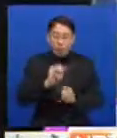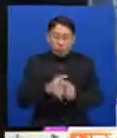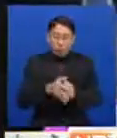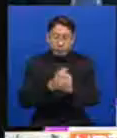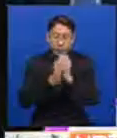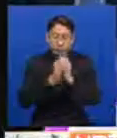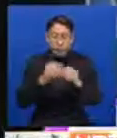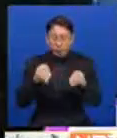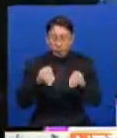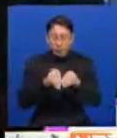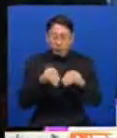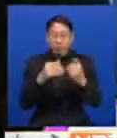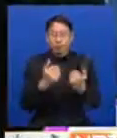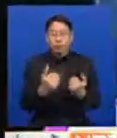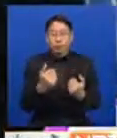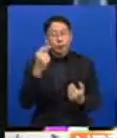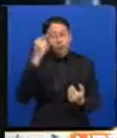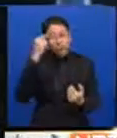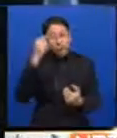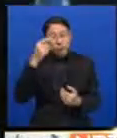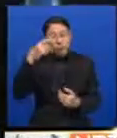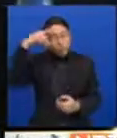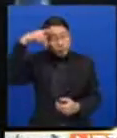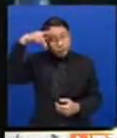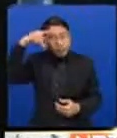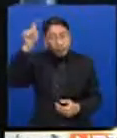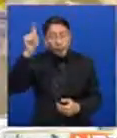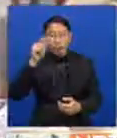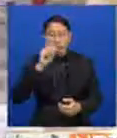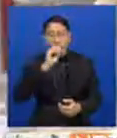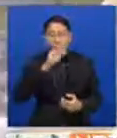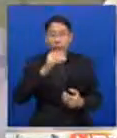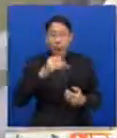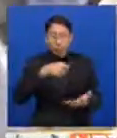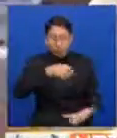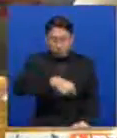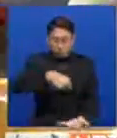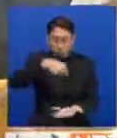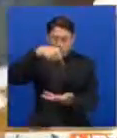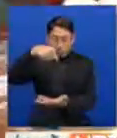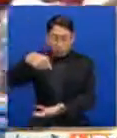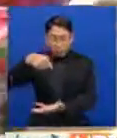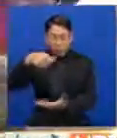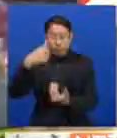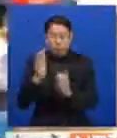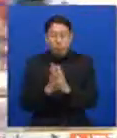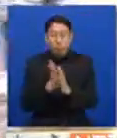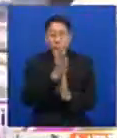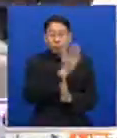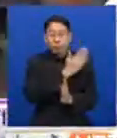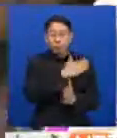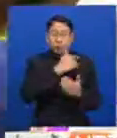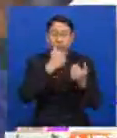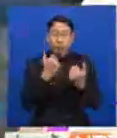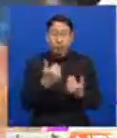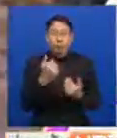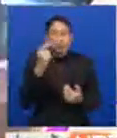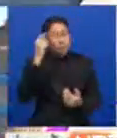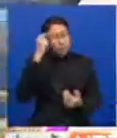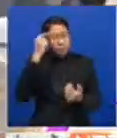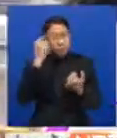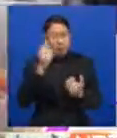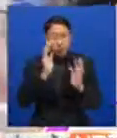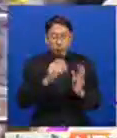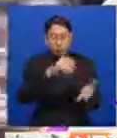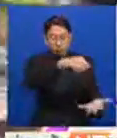ที่ใกล้เขจะมาถึงโดยหม่อมหลวงปนัดดาค่ะบอกว่าเครื่องสังฆทานที่บรรจุในตระกร้าถังหรือว่าพานบางครั้ง